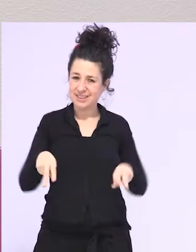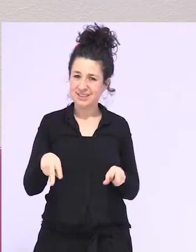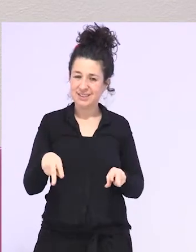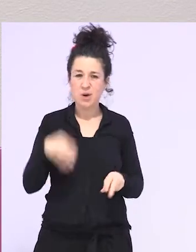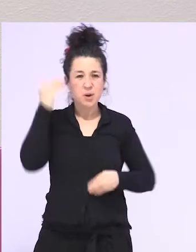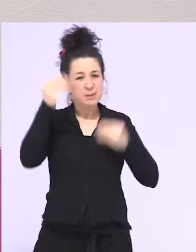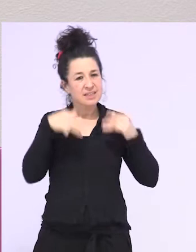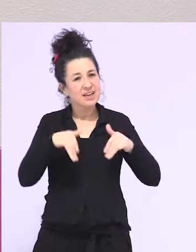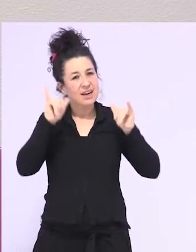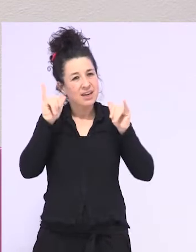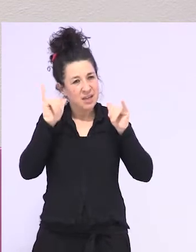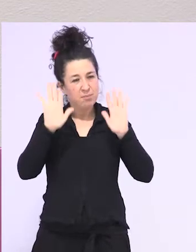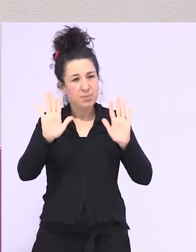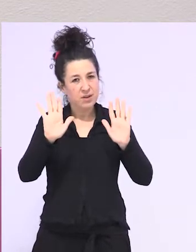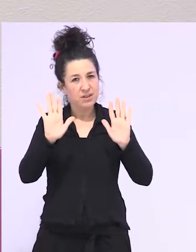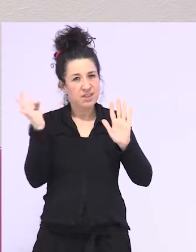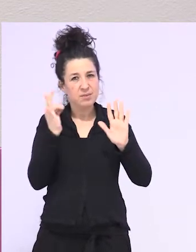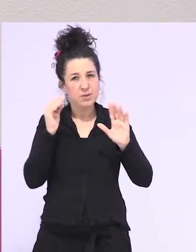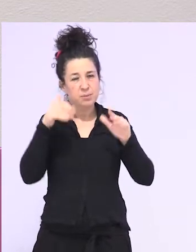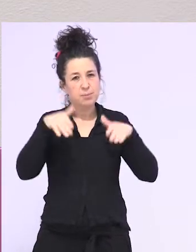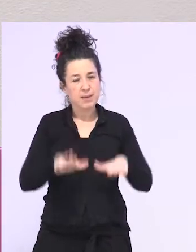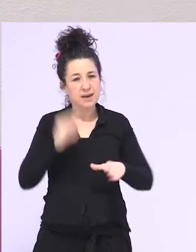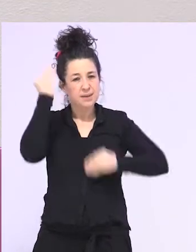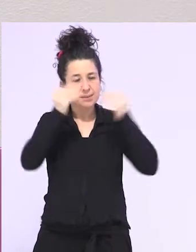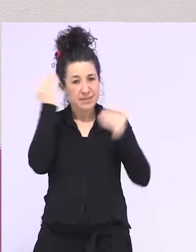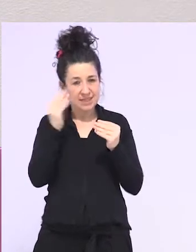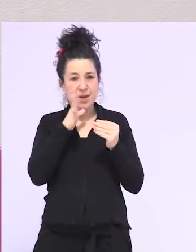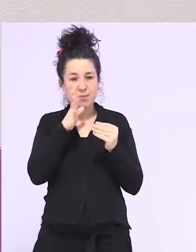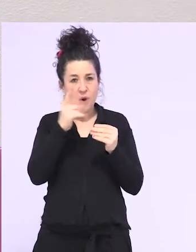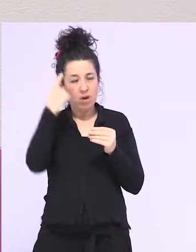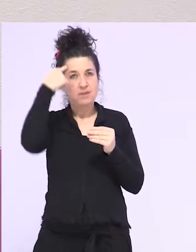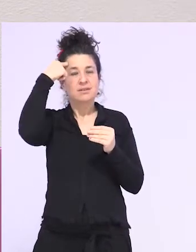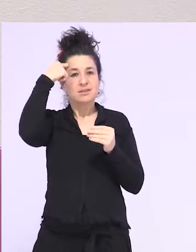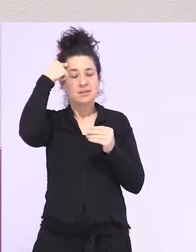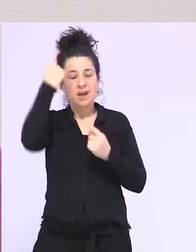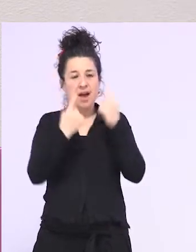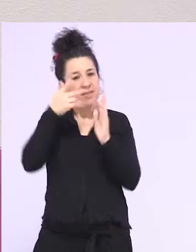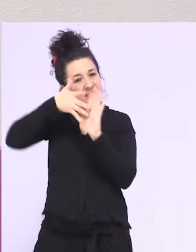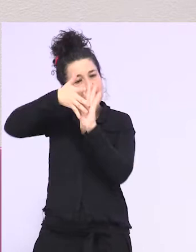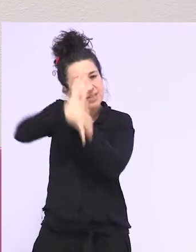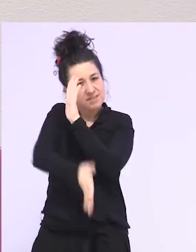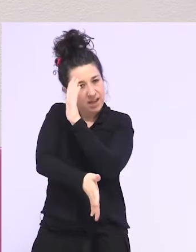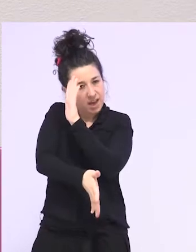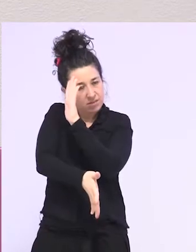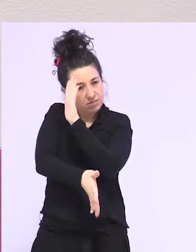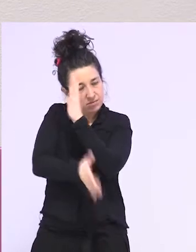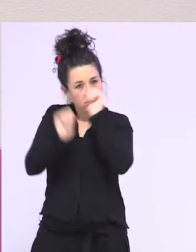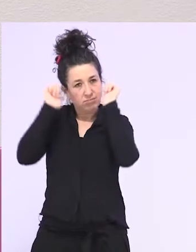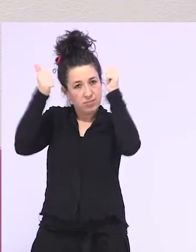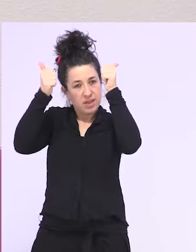zerrari garen aktibatzen, ez? Nolabait badaude gure artean flotatzen dabiltzan esan nahi batzuk eta batzutan hitz batekin nahikoa da hoiek